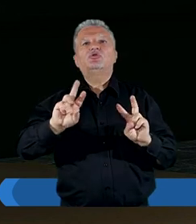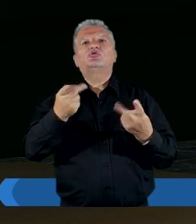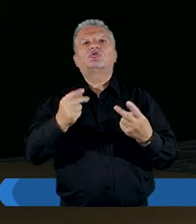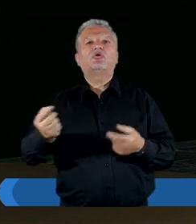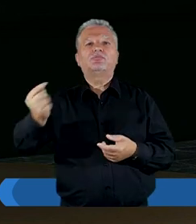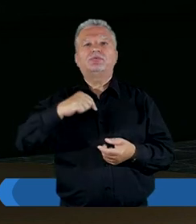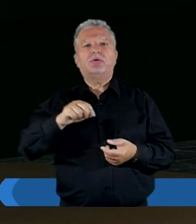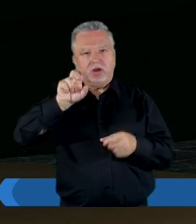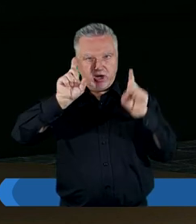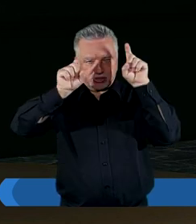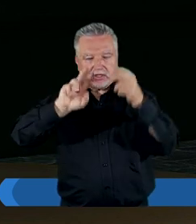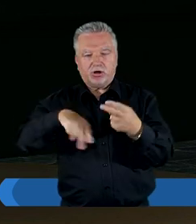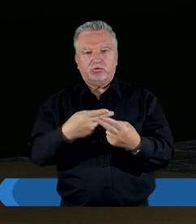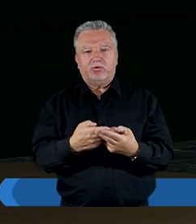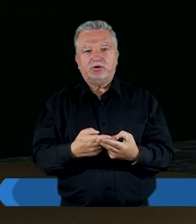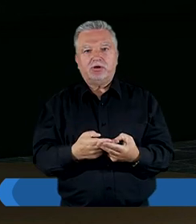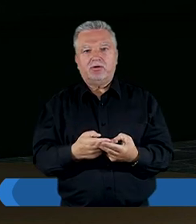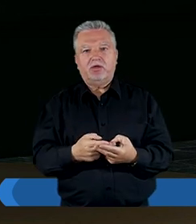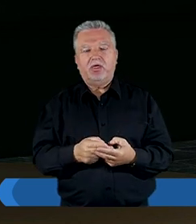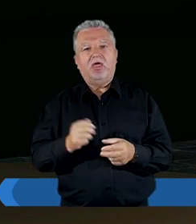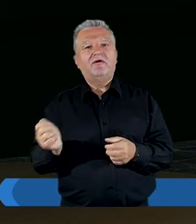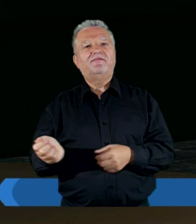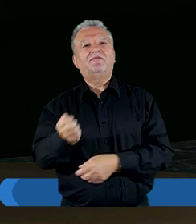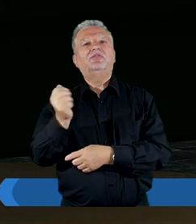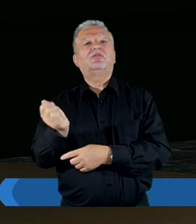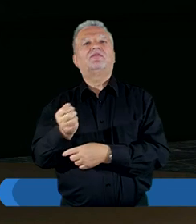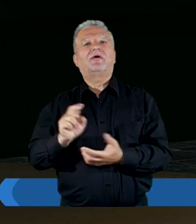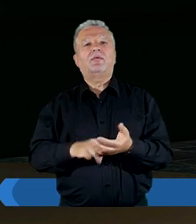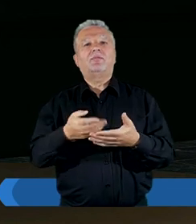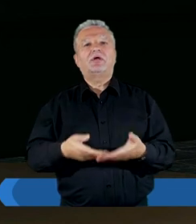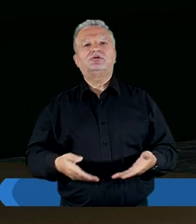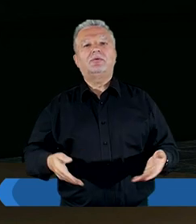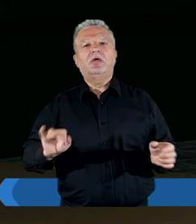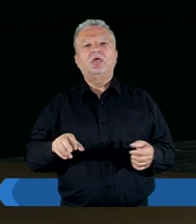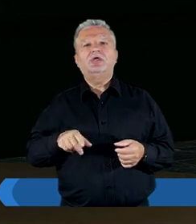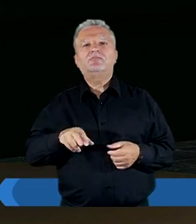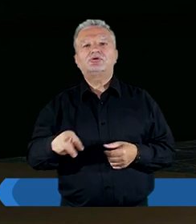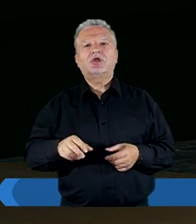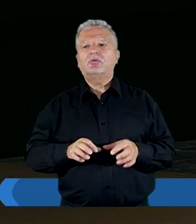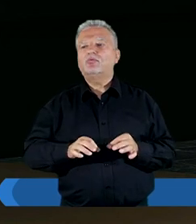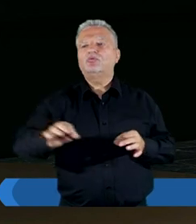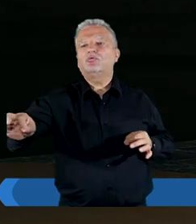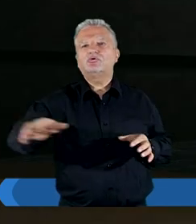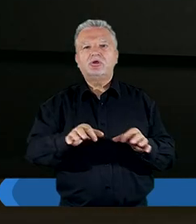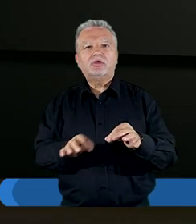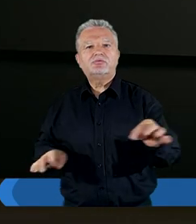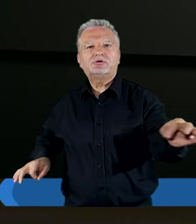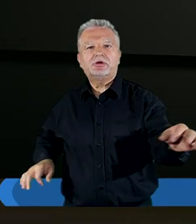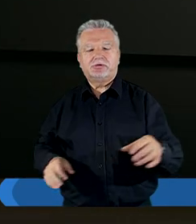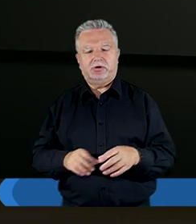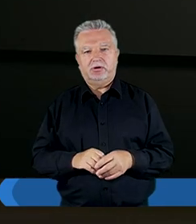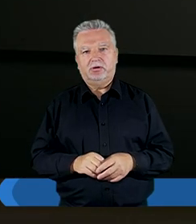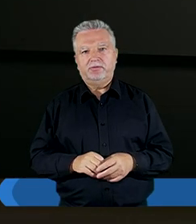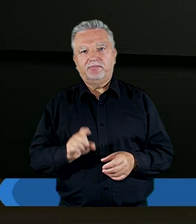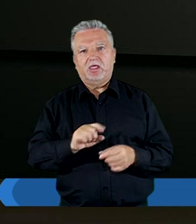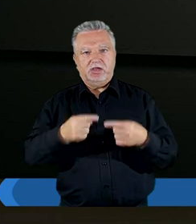A szatan odpowiedział Panu mówiąc, wędrowałem po ziemi i przeszedłem ją wzdłuż i wszerz. Z